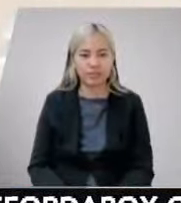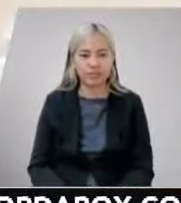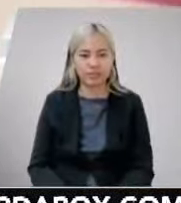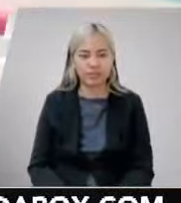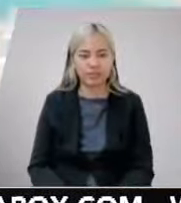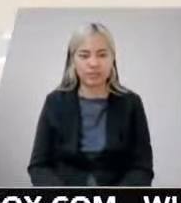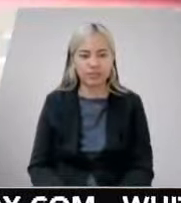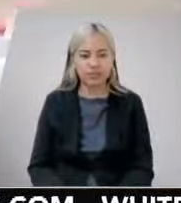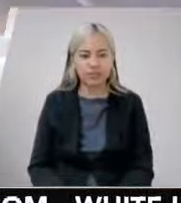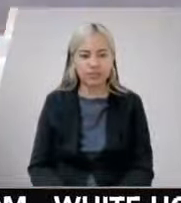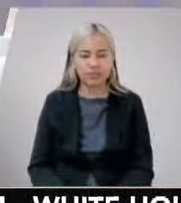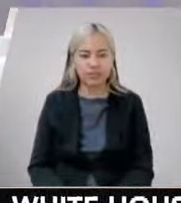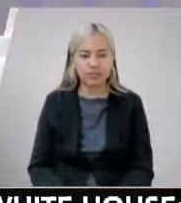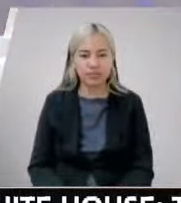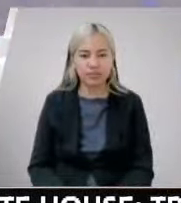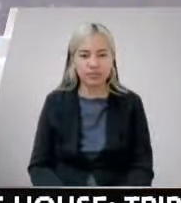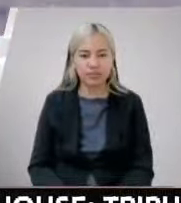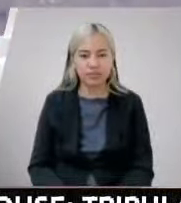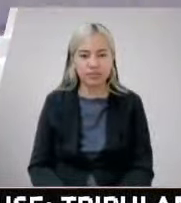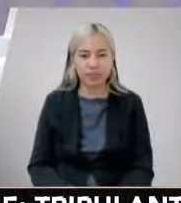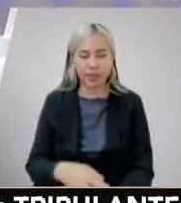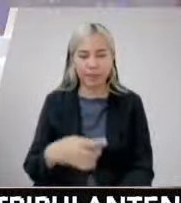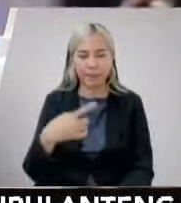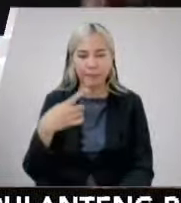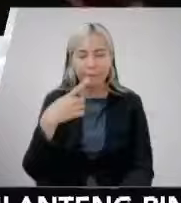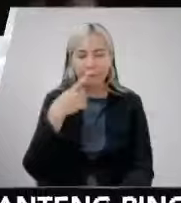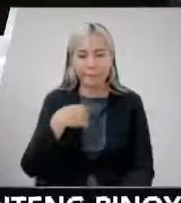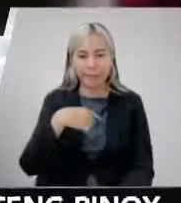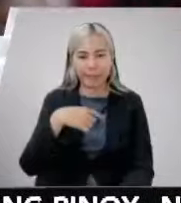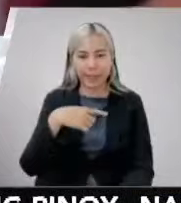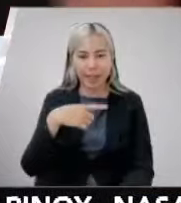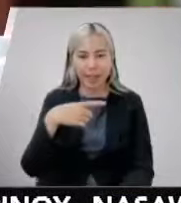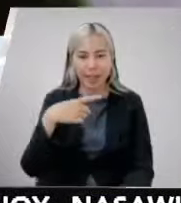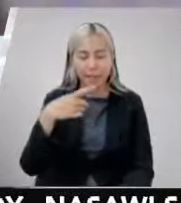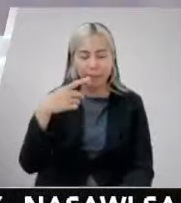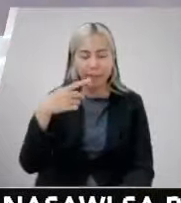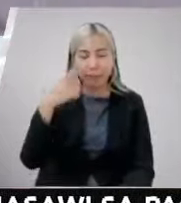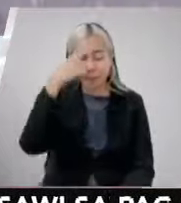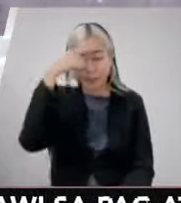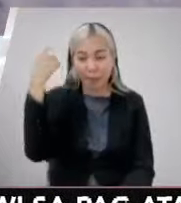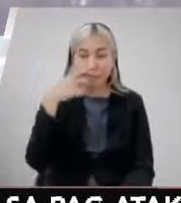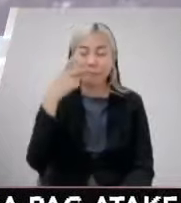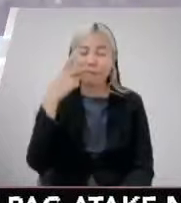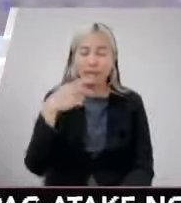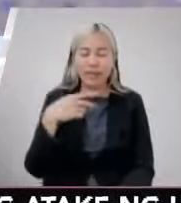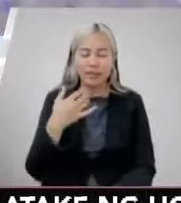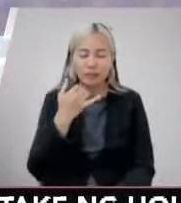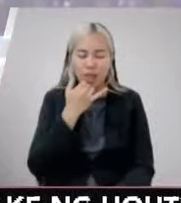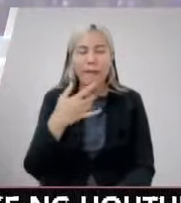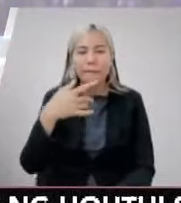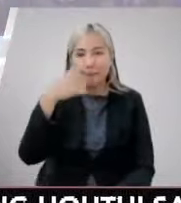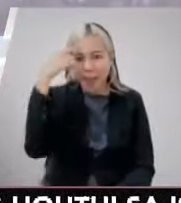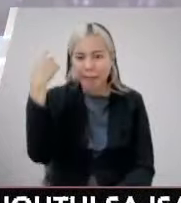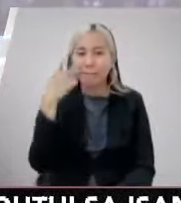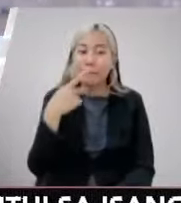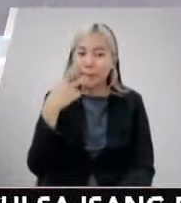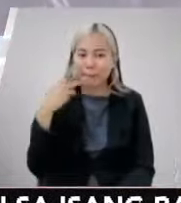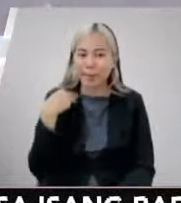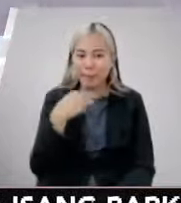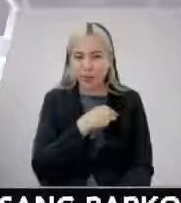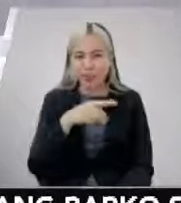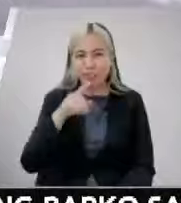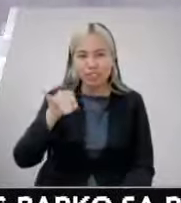Speaking of Blackpink, may official TikTok account na rin si Blackpink member Jennie. In just 24 hours, may 1.4 million followers